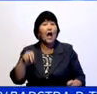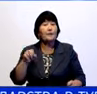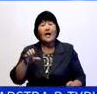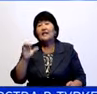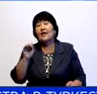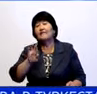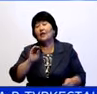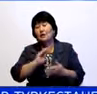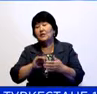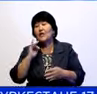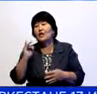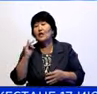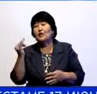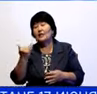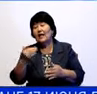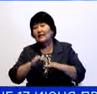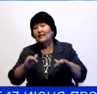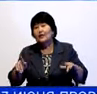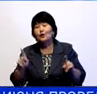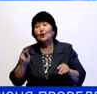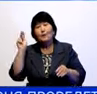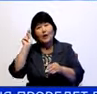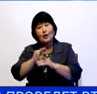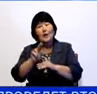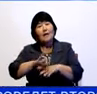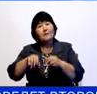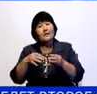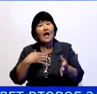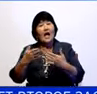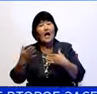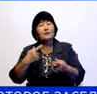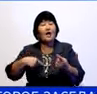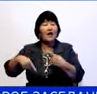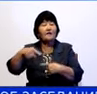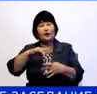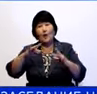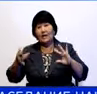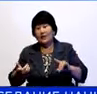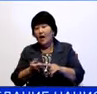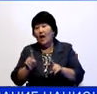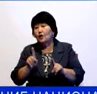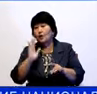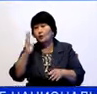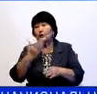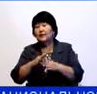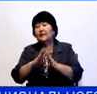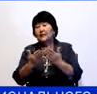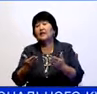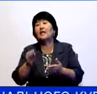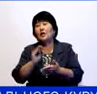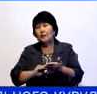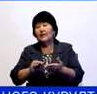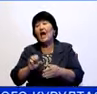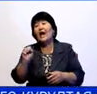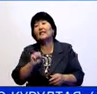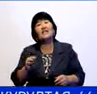София пишет эти истории специально для детей, чтобы научить их безопасному общению в виртуальной среде. О чем будут следующие части книги в материале